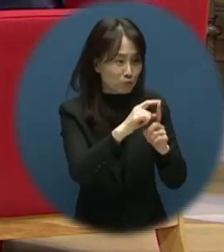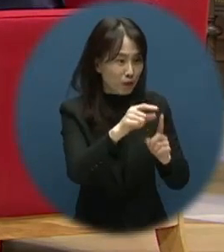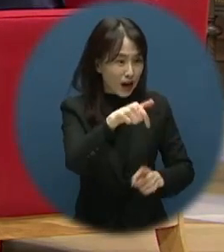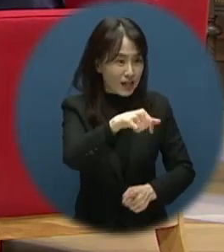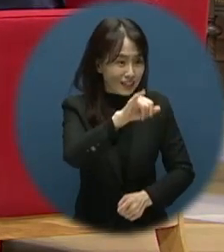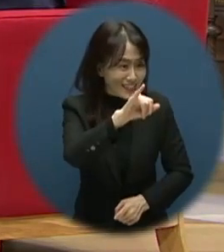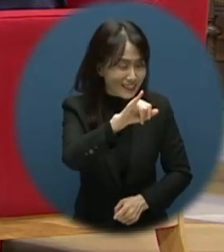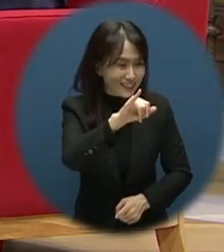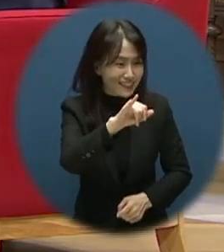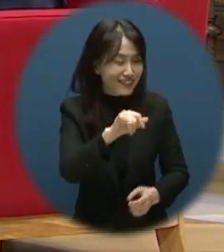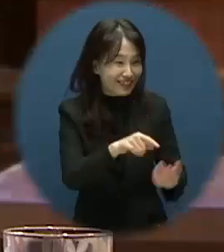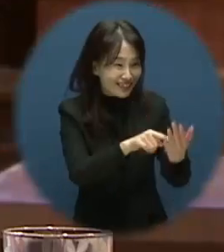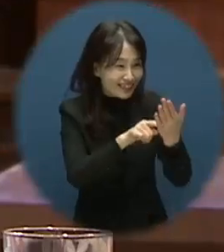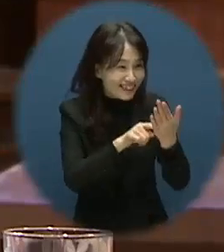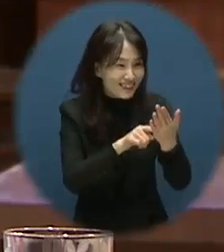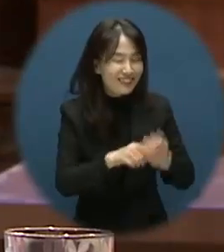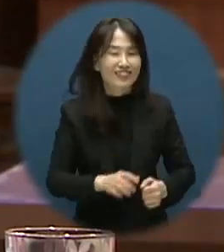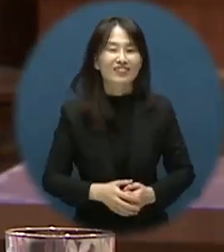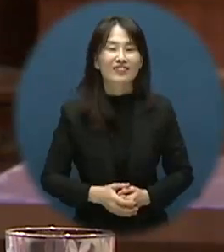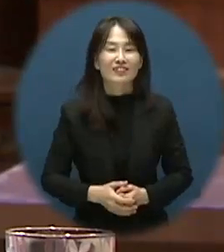기의 흐름, 경락.